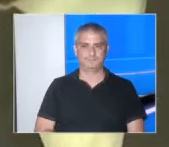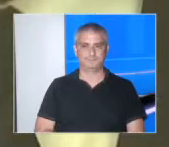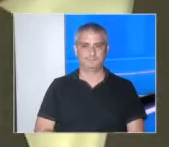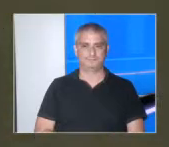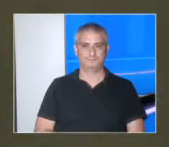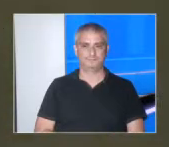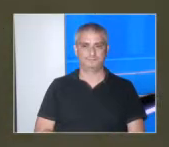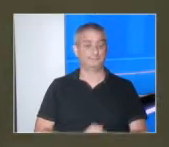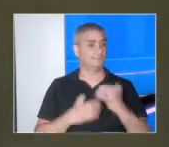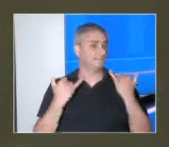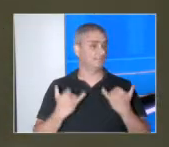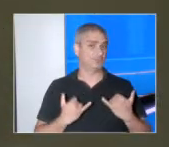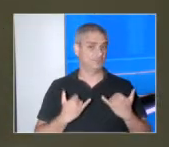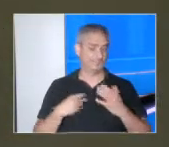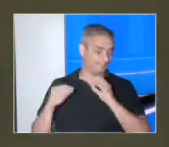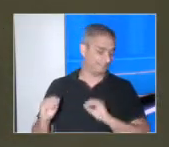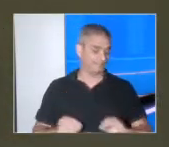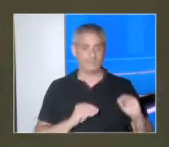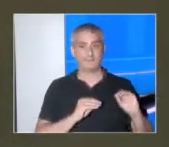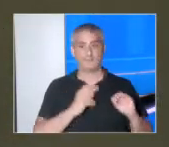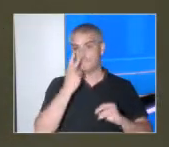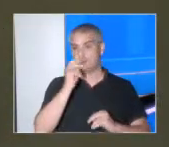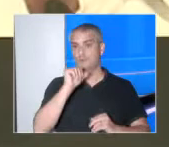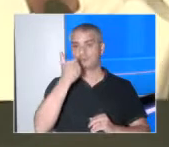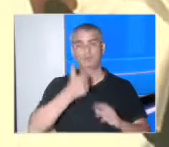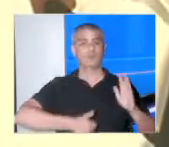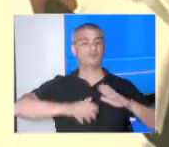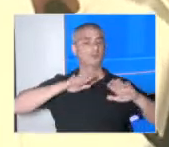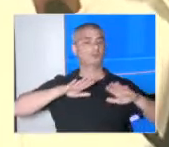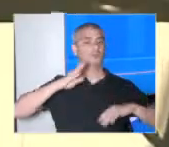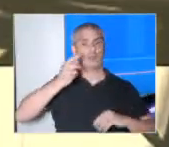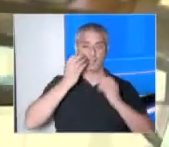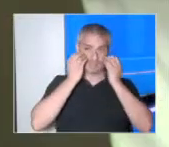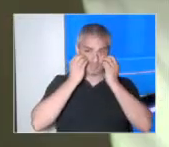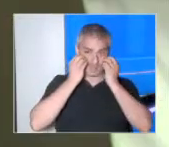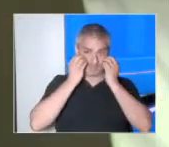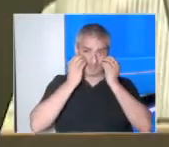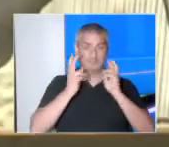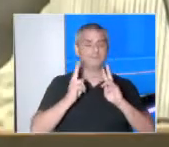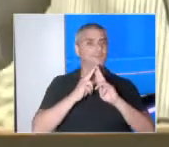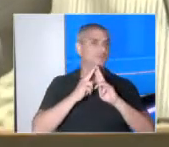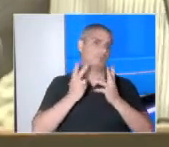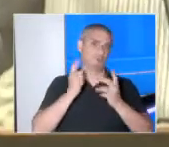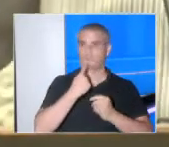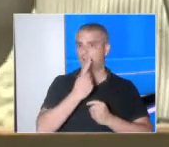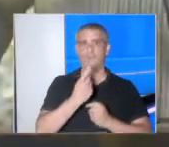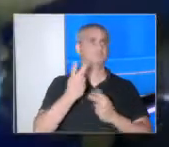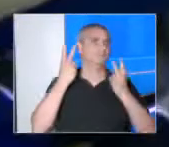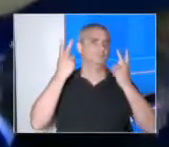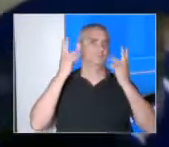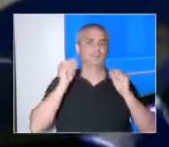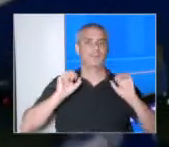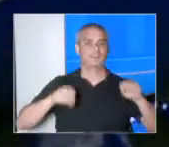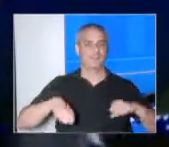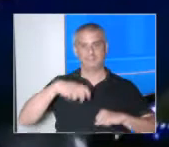טוב. עכשיו עוברים לביקור הראשון של ראש הממשלה נפתלי בנט, והפגישה, אפשר לכנות אותה גורלית עם הנשיא